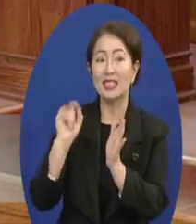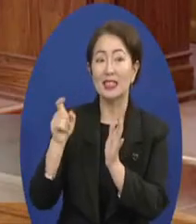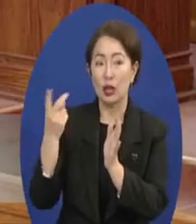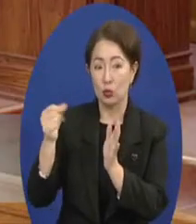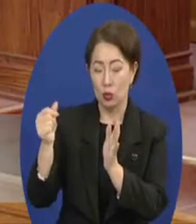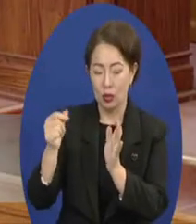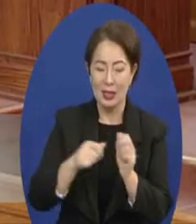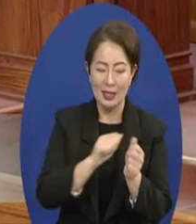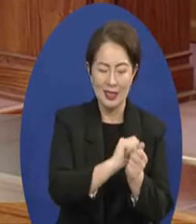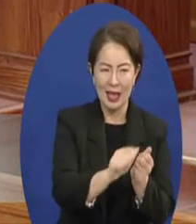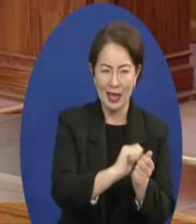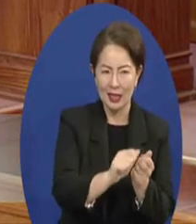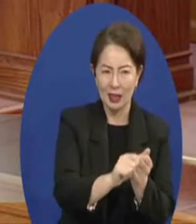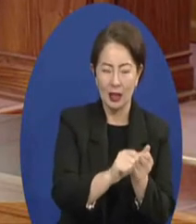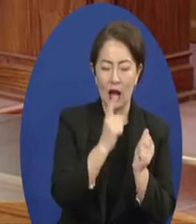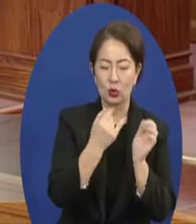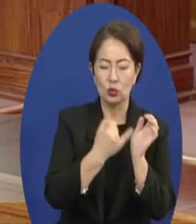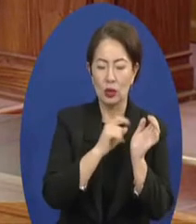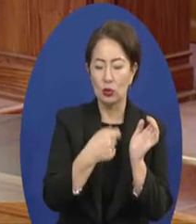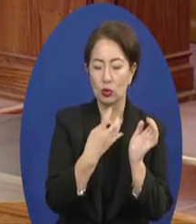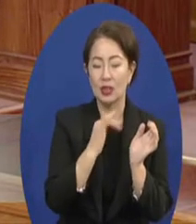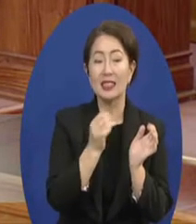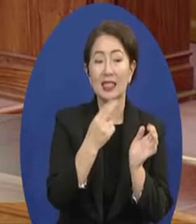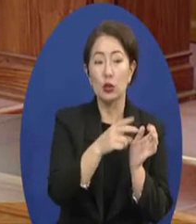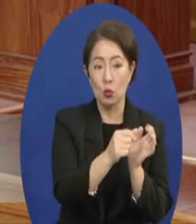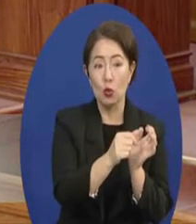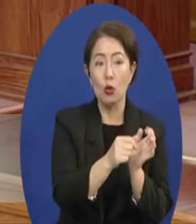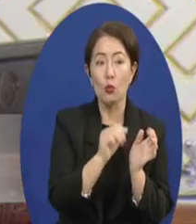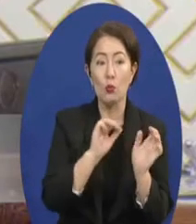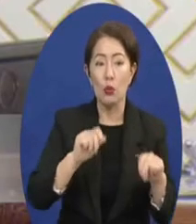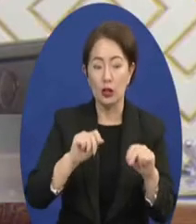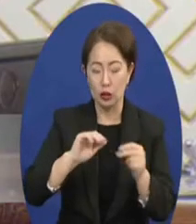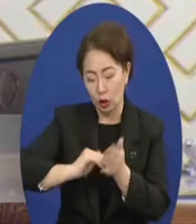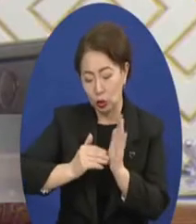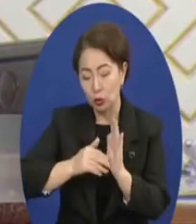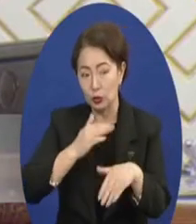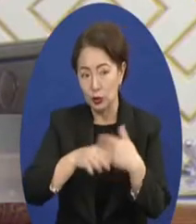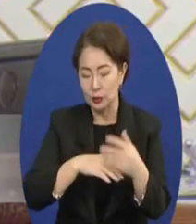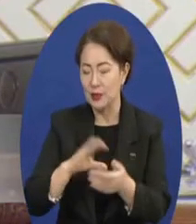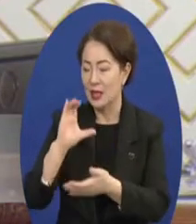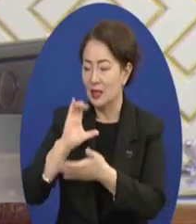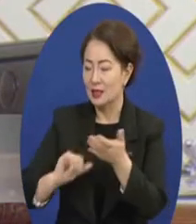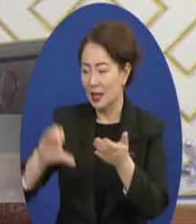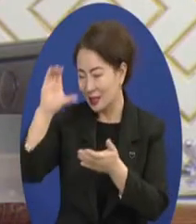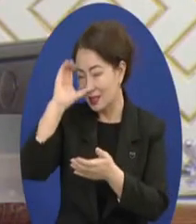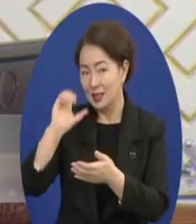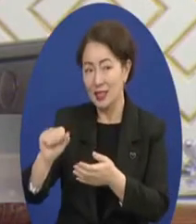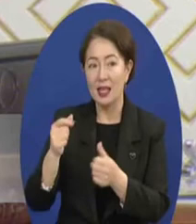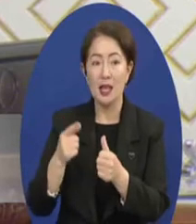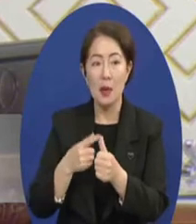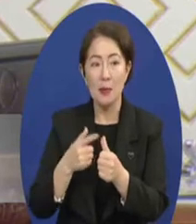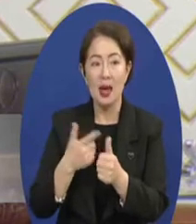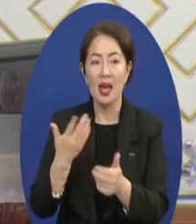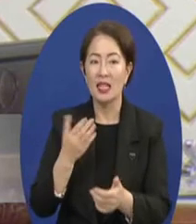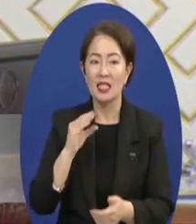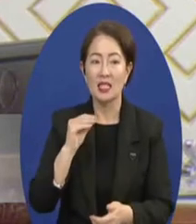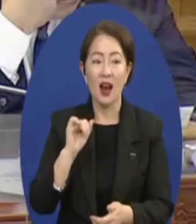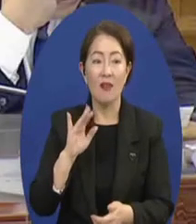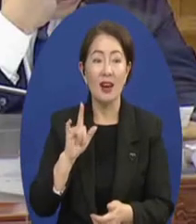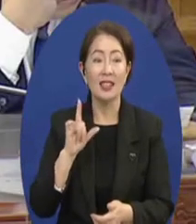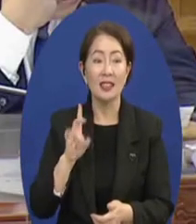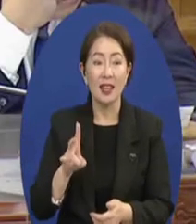зарлагыг 16.4 их 80 төгрөг байхаар төлөвлөд байна. За сангийн сай жавхлангийн тайлбарлаж байгаагаар бол ирэх жилийн улсын